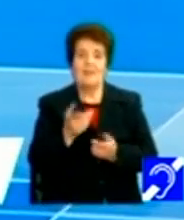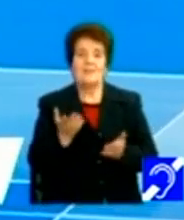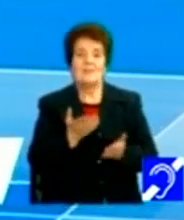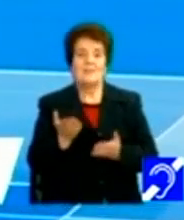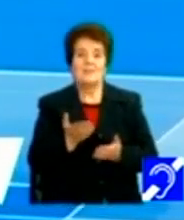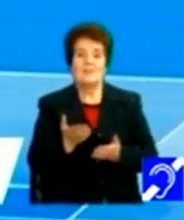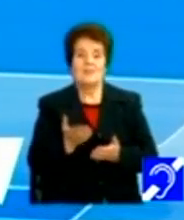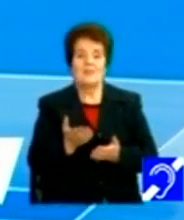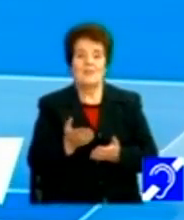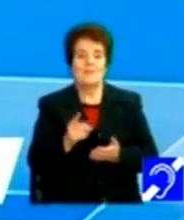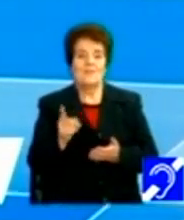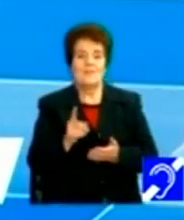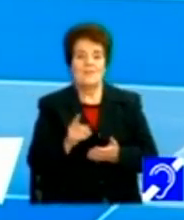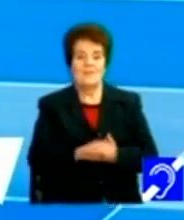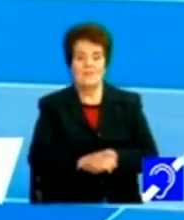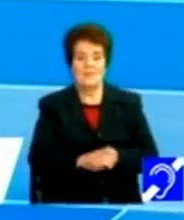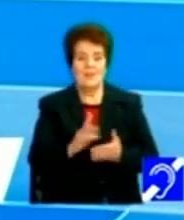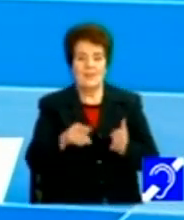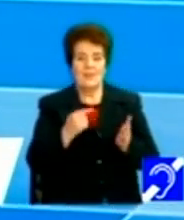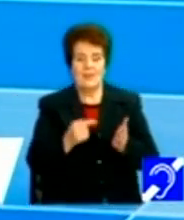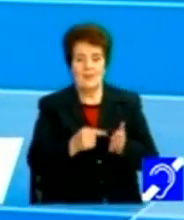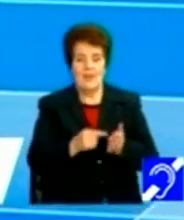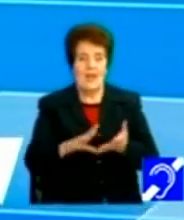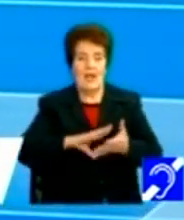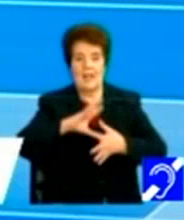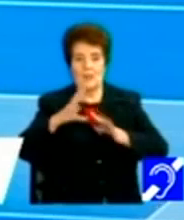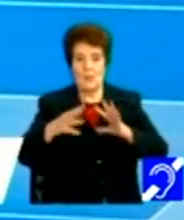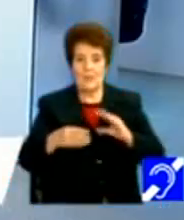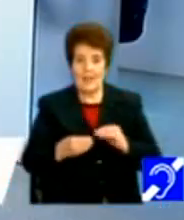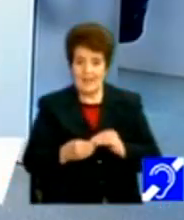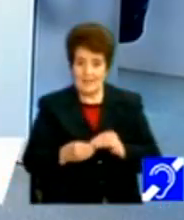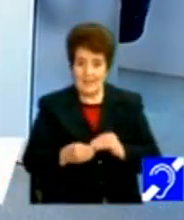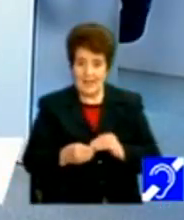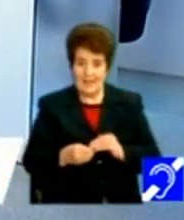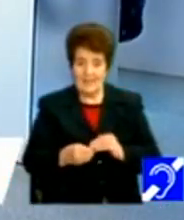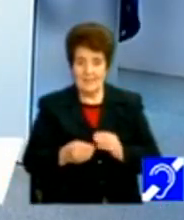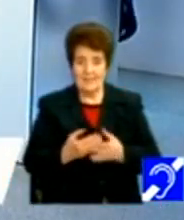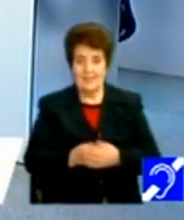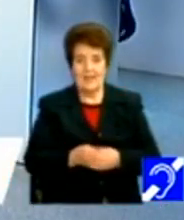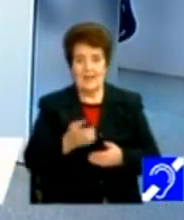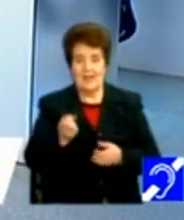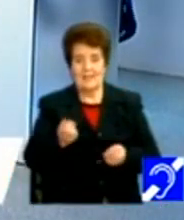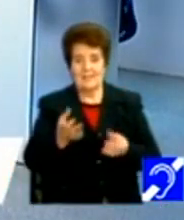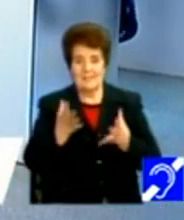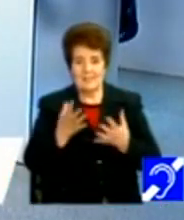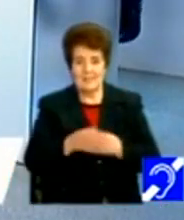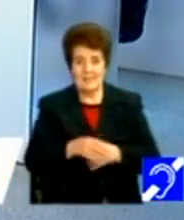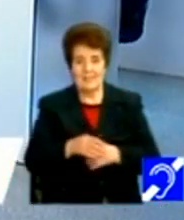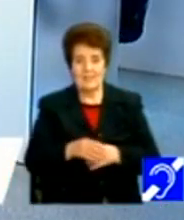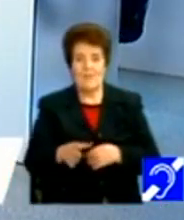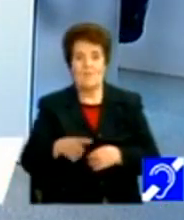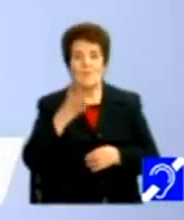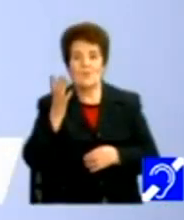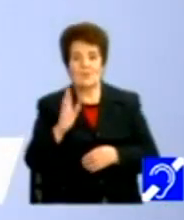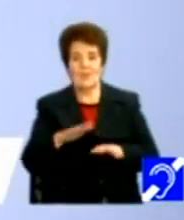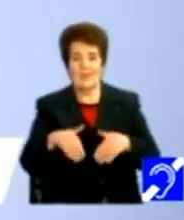avantaje față de ceilalți contracandidați să-i răspundem doamnei Popovici? În totalitate sau de cel unionist, ca să înțeleg. E vorba de toți candidații sau